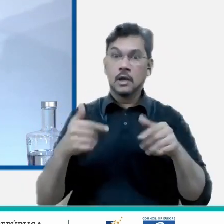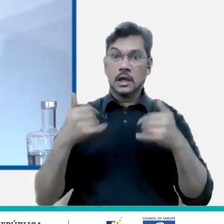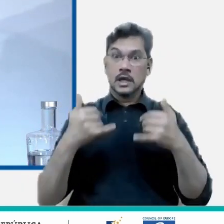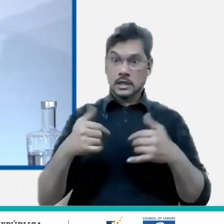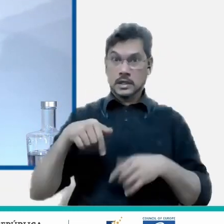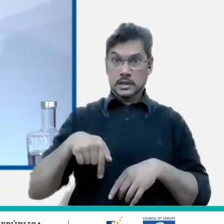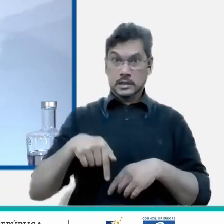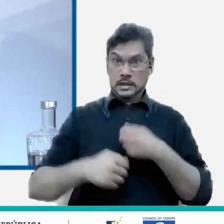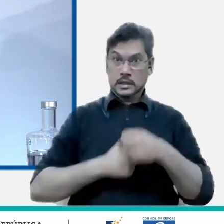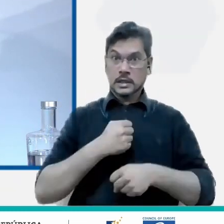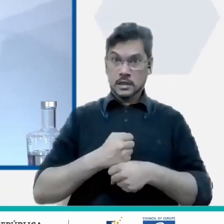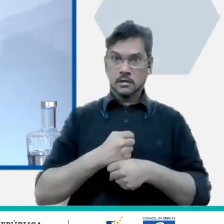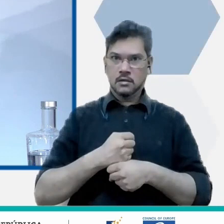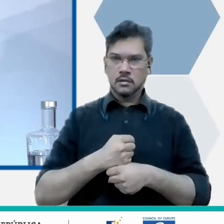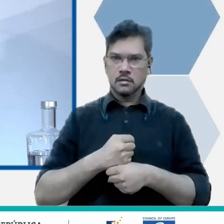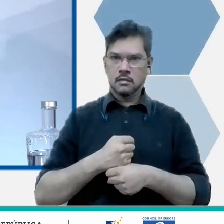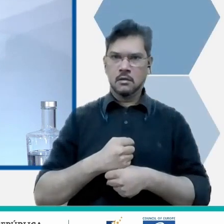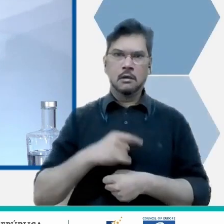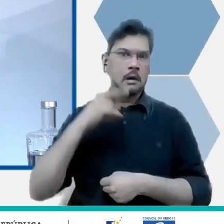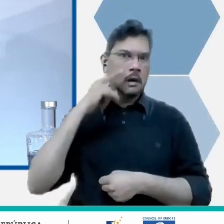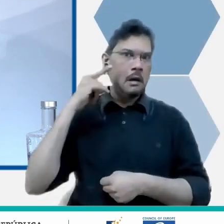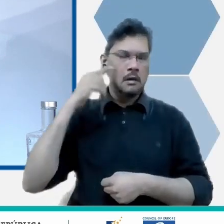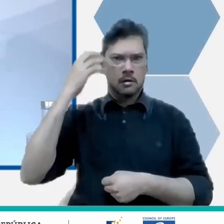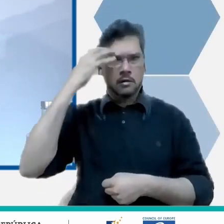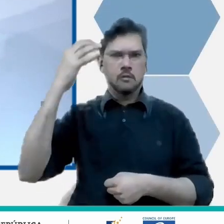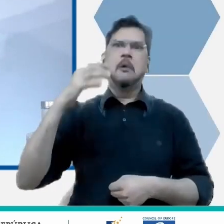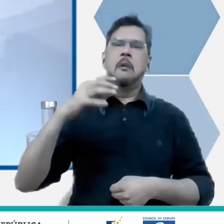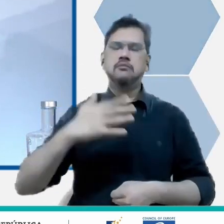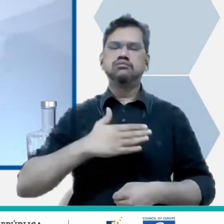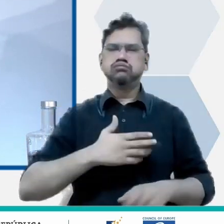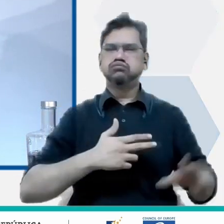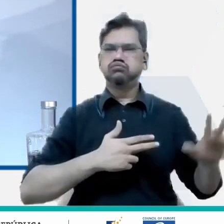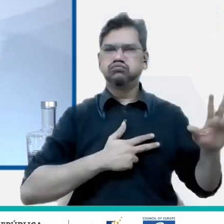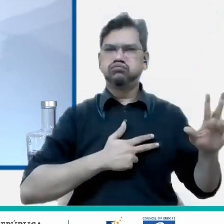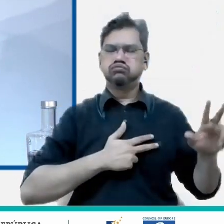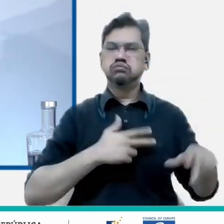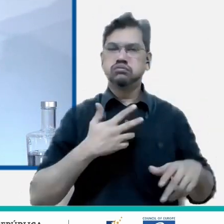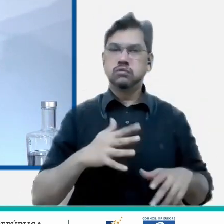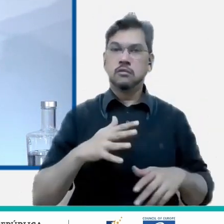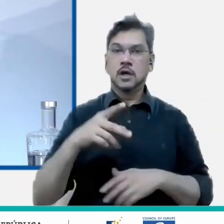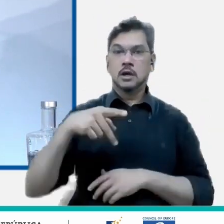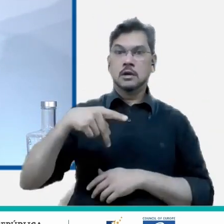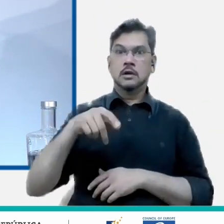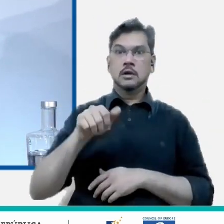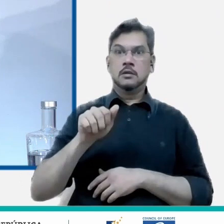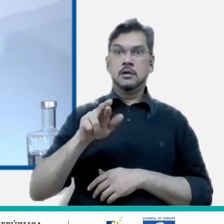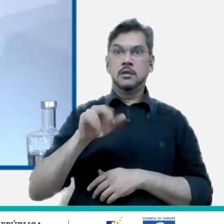ситуации, адаптационных мерах, она уже выработана. То есть цели, меры, действия, они выработаны, они гармонично войдут у нас на второй